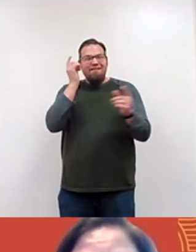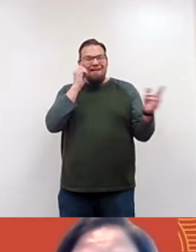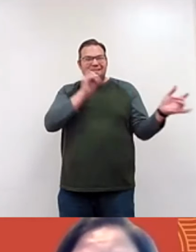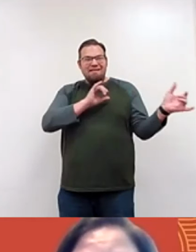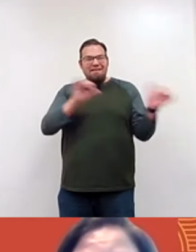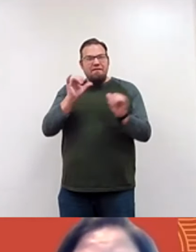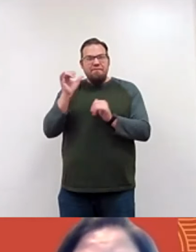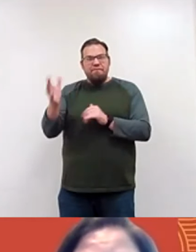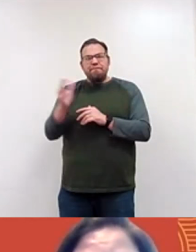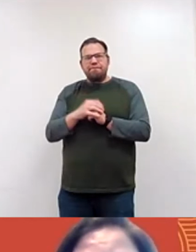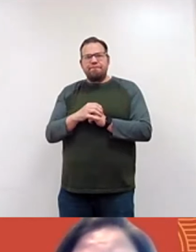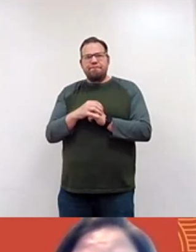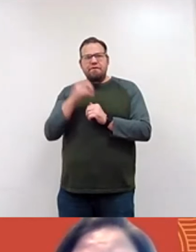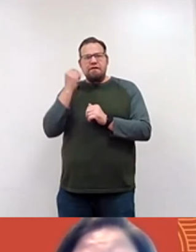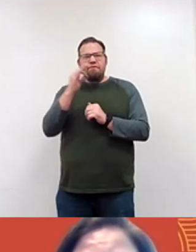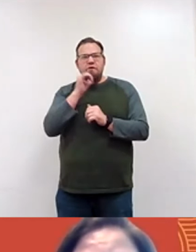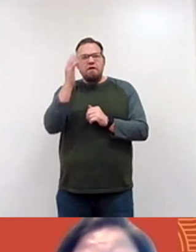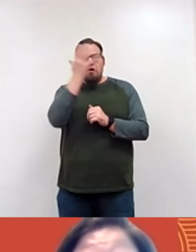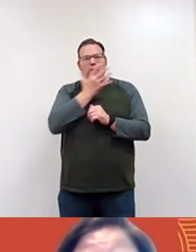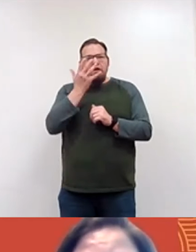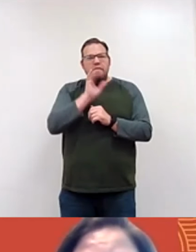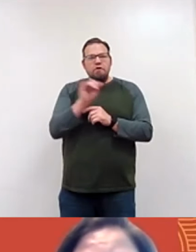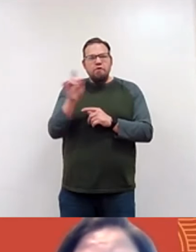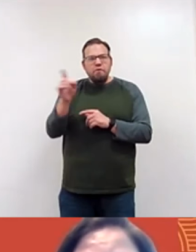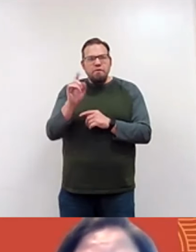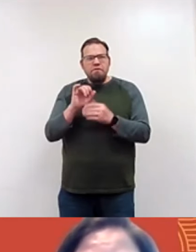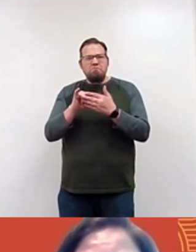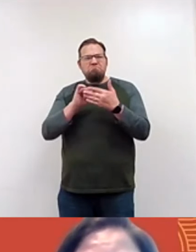أفلام بوكاهانتس وهو من أفلام ديزني